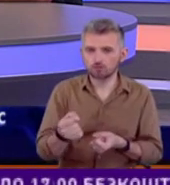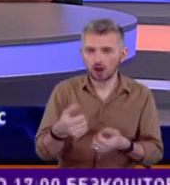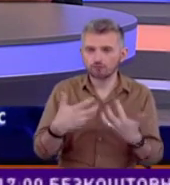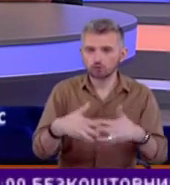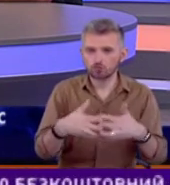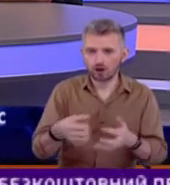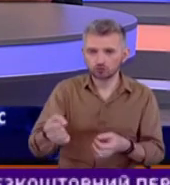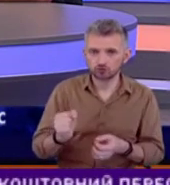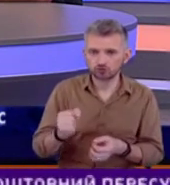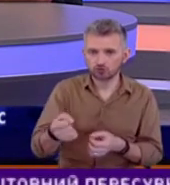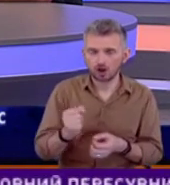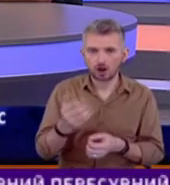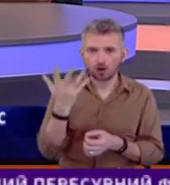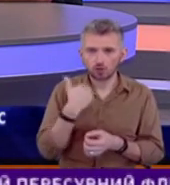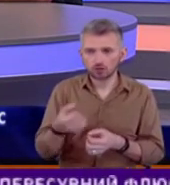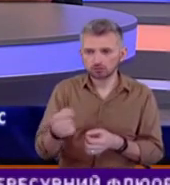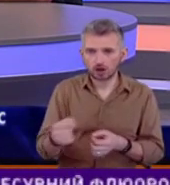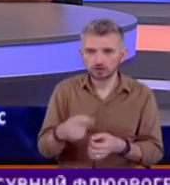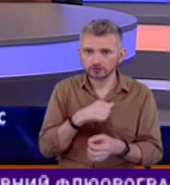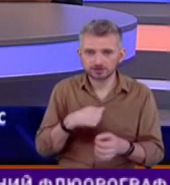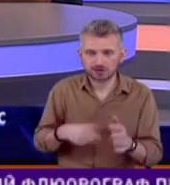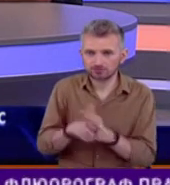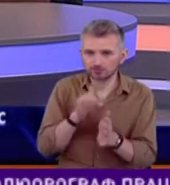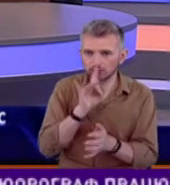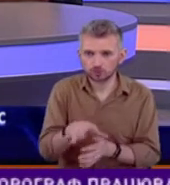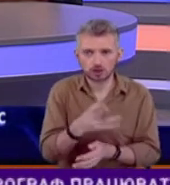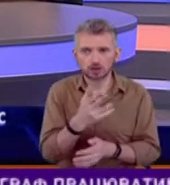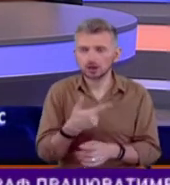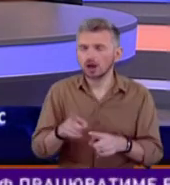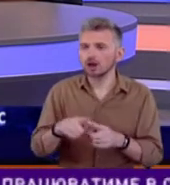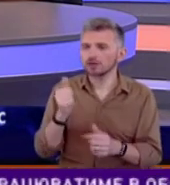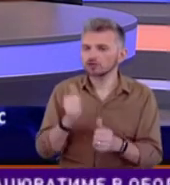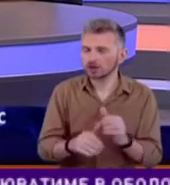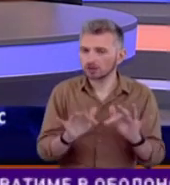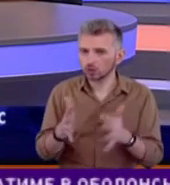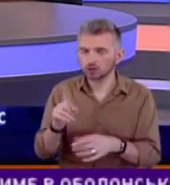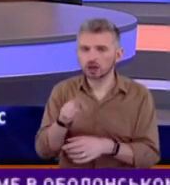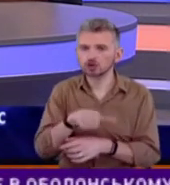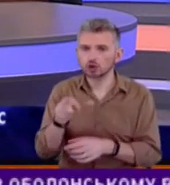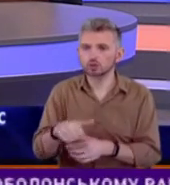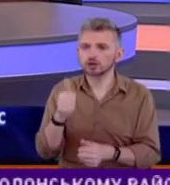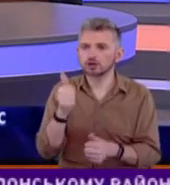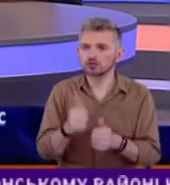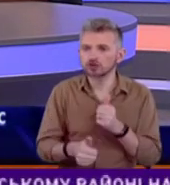механіку там чи в прокаті? Він сам не сяде, да. Ну, він сам не сяде. Такое часто очень происходит, ну, на самом деле, и даже люди часто